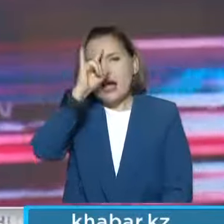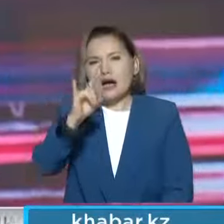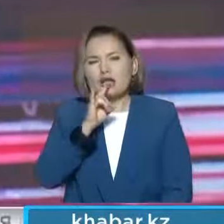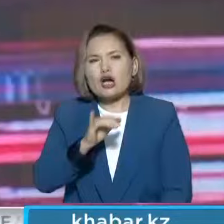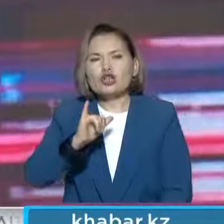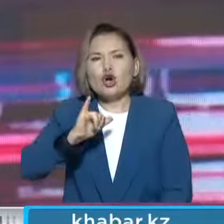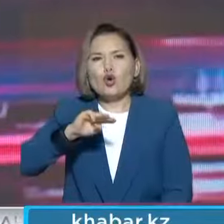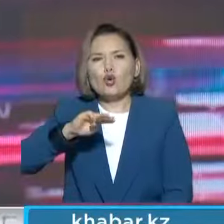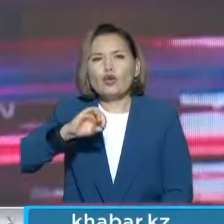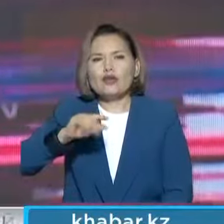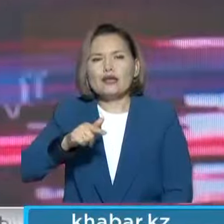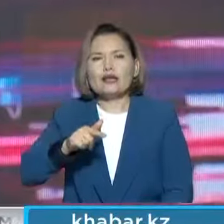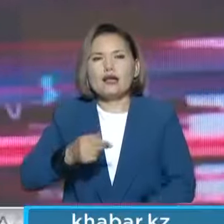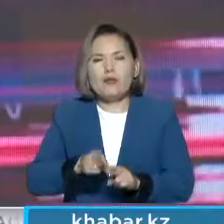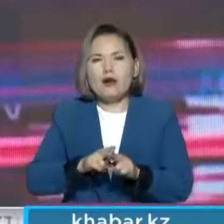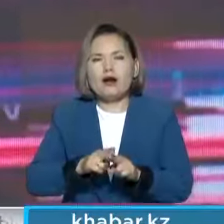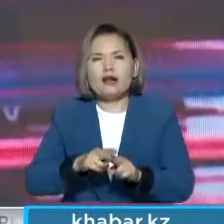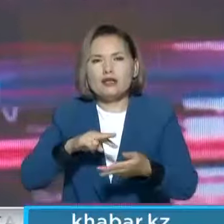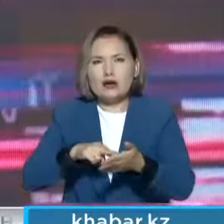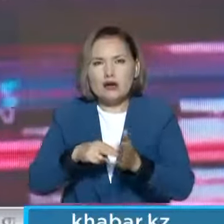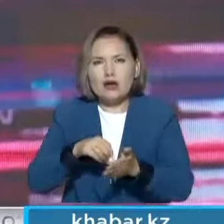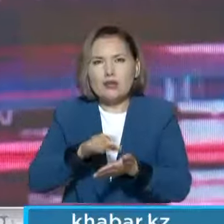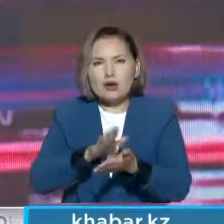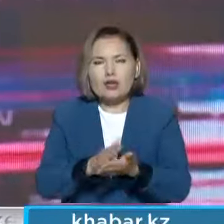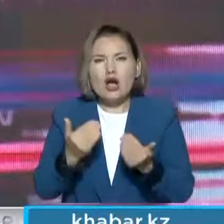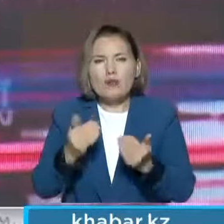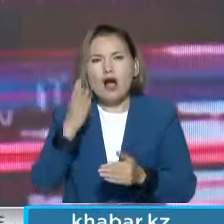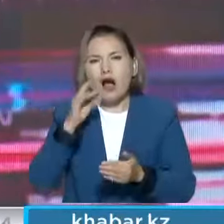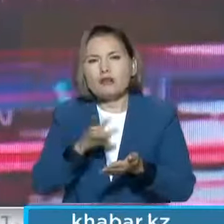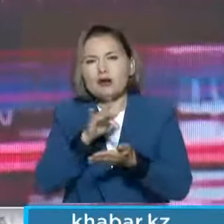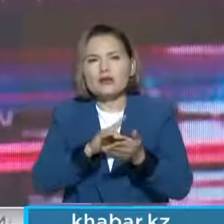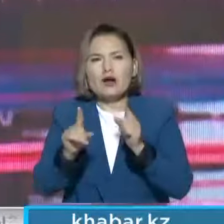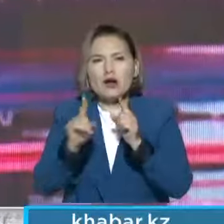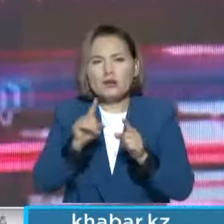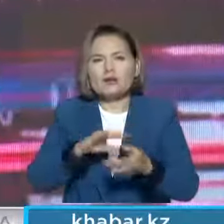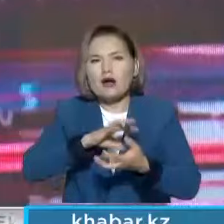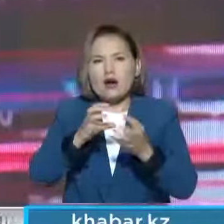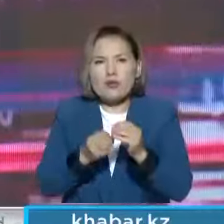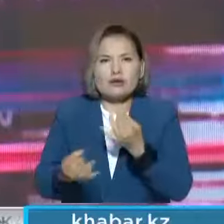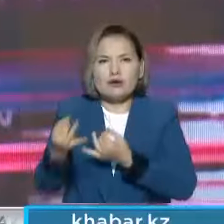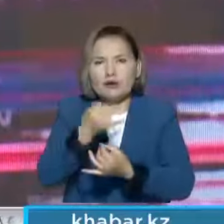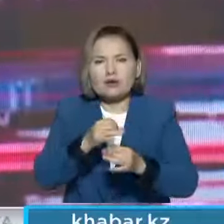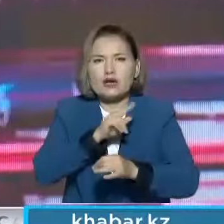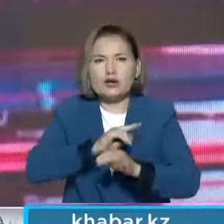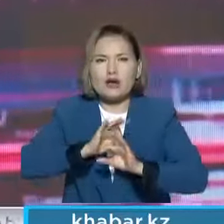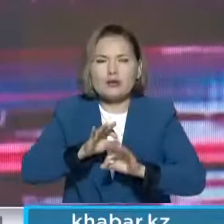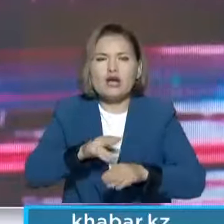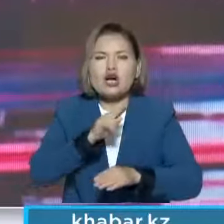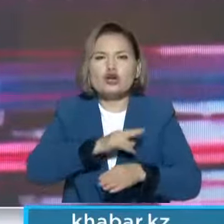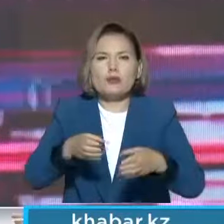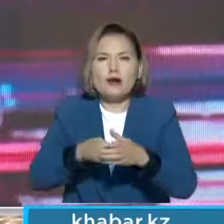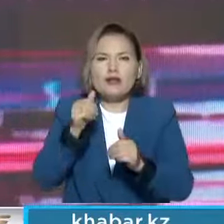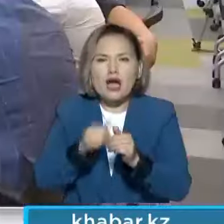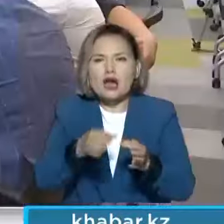Еліміздегі утилі алым бойынша алдын ала шешім шықты. Бұл туралы бүгін Алматыда өткен қоғамдық талқылау барысында айтылды. Жұмыс тобының әр